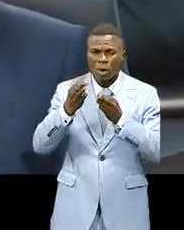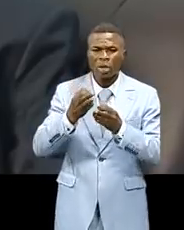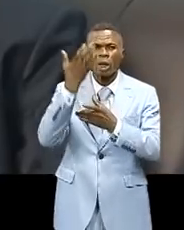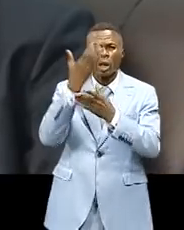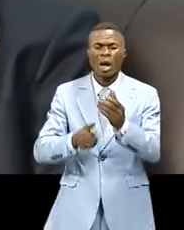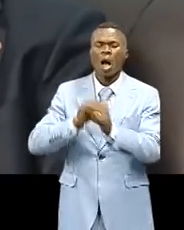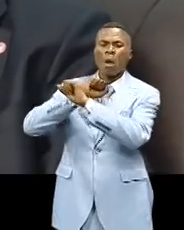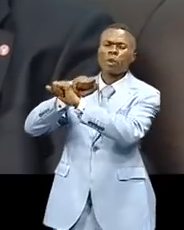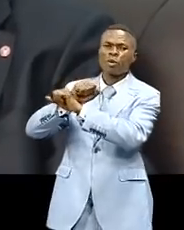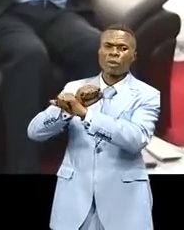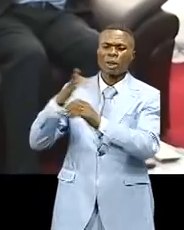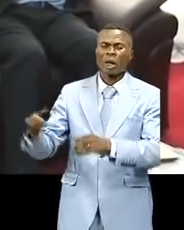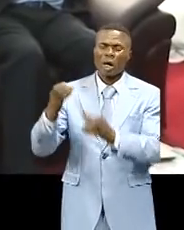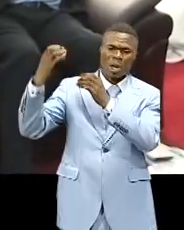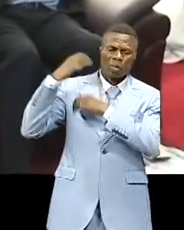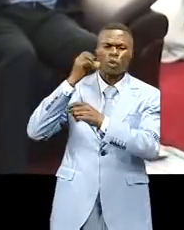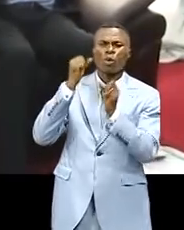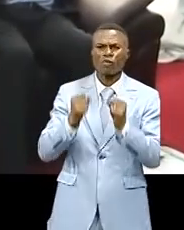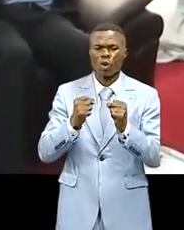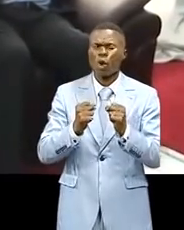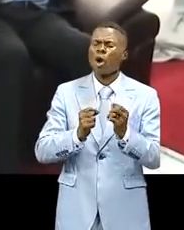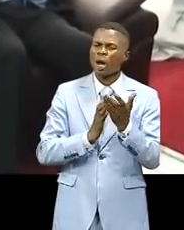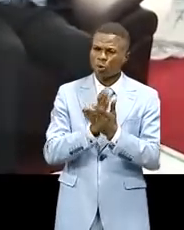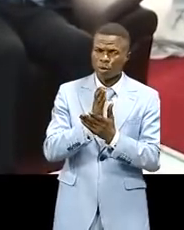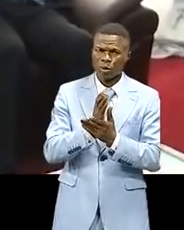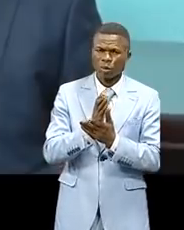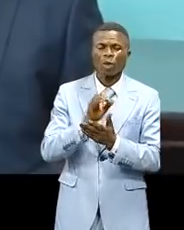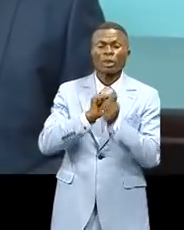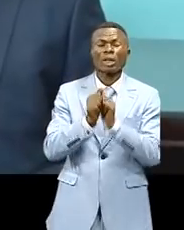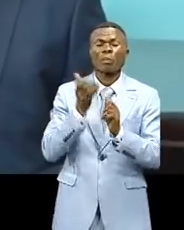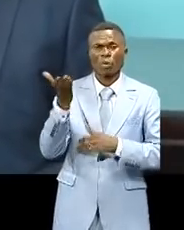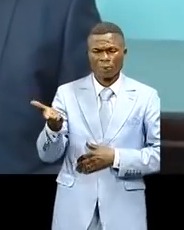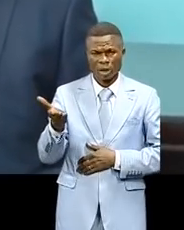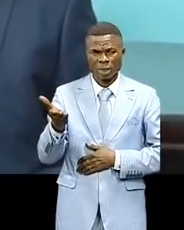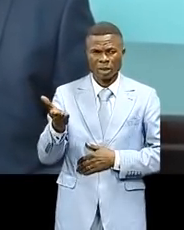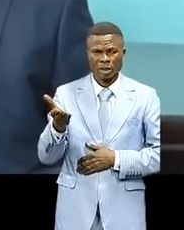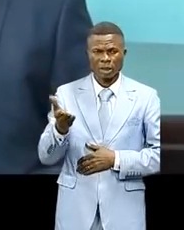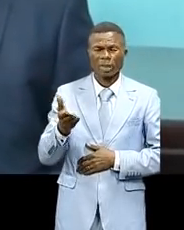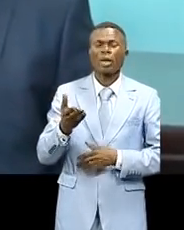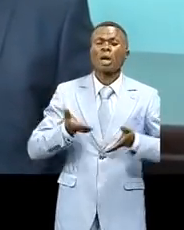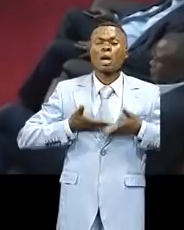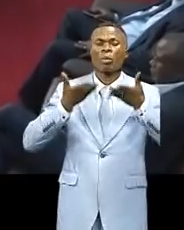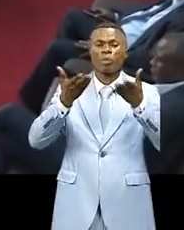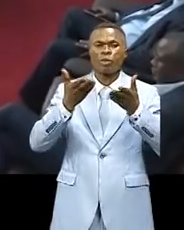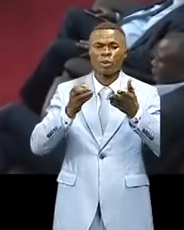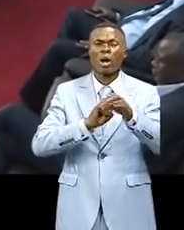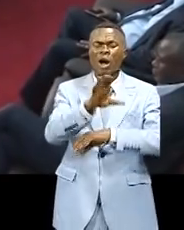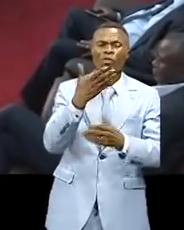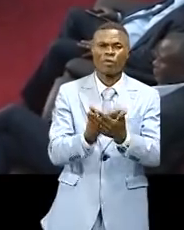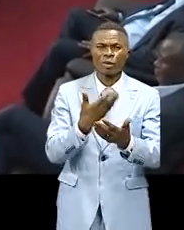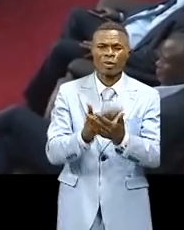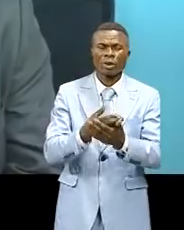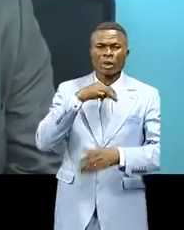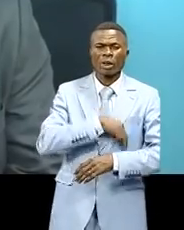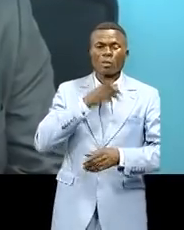précautions pour une prise en charge efficace et efficiente de cette catastrophe naturelle il suggère aussi l'envoi urgent d'une mission